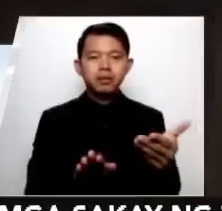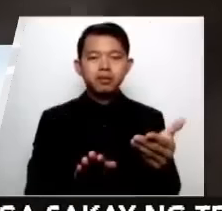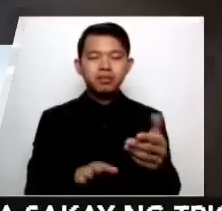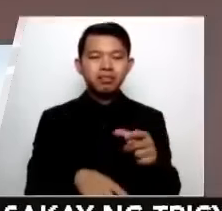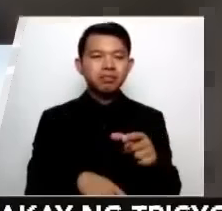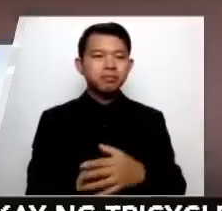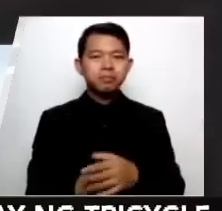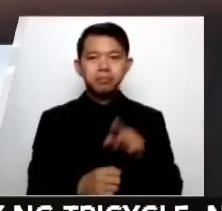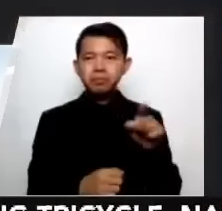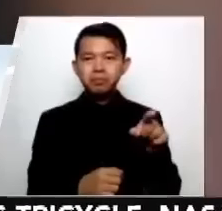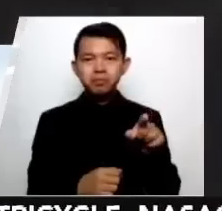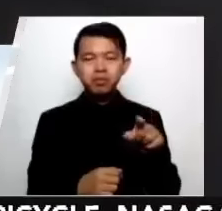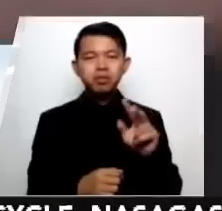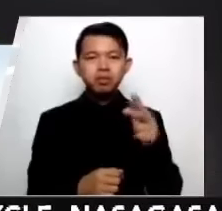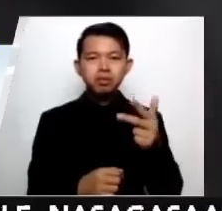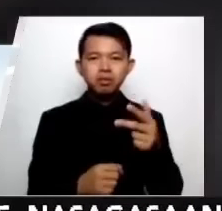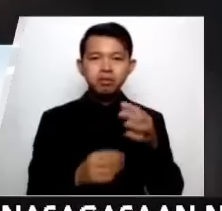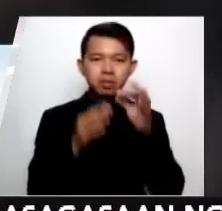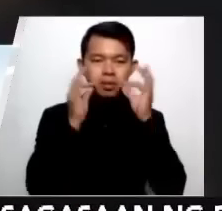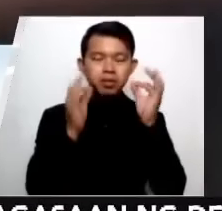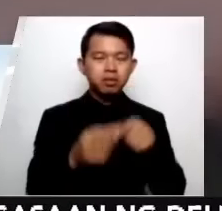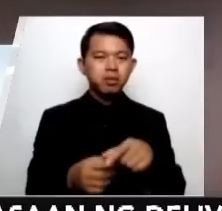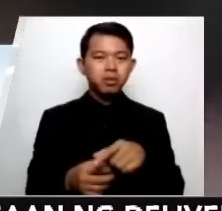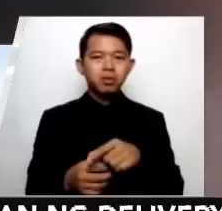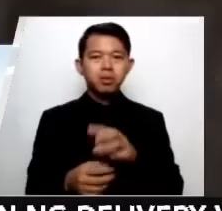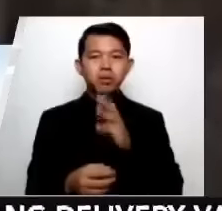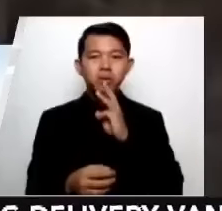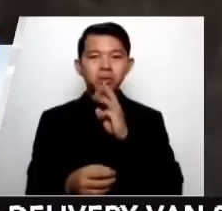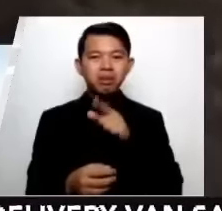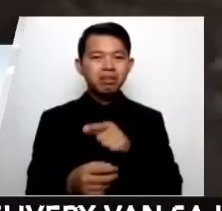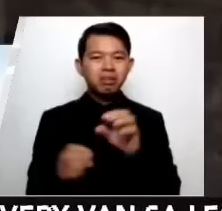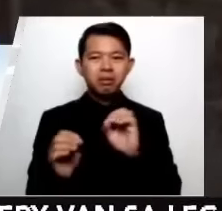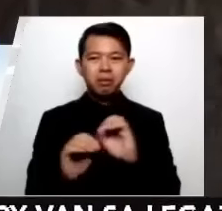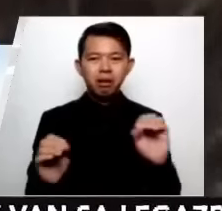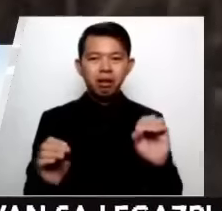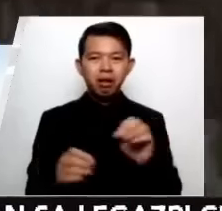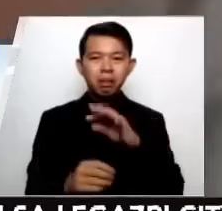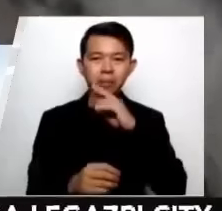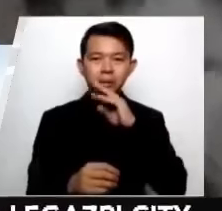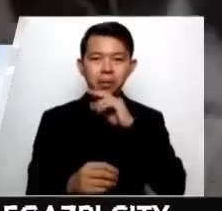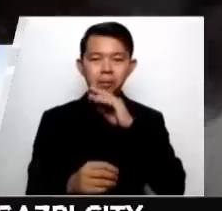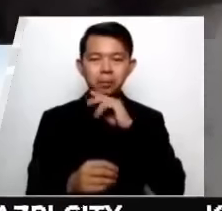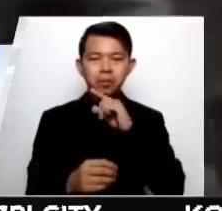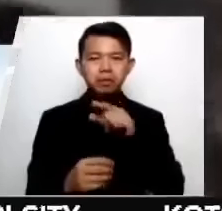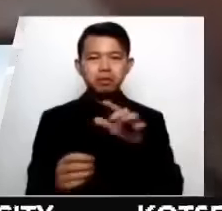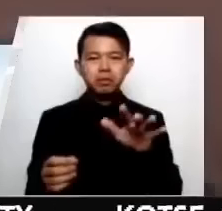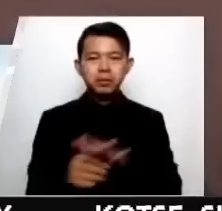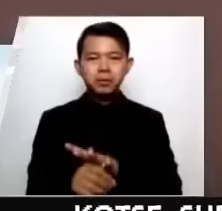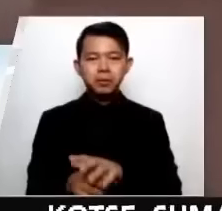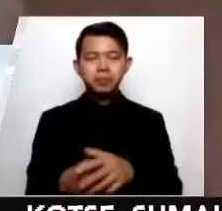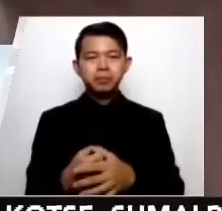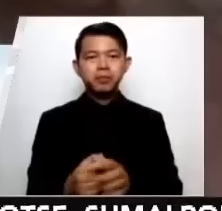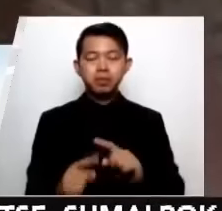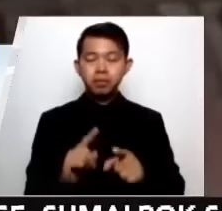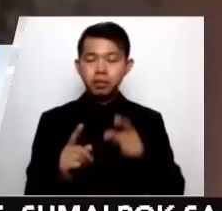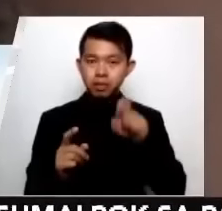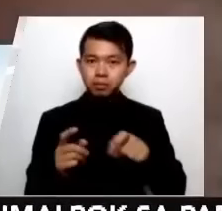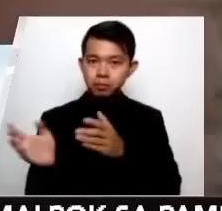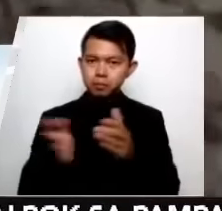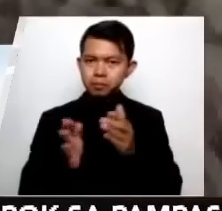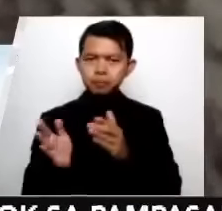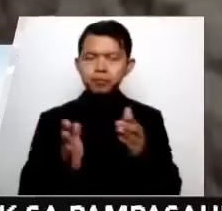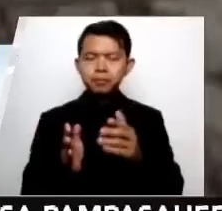Ang kanilang tubig ay punong-puno ng dumi. Ang pakay lang dapat ni Yvette noon, tumulong sa paghahanap ng nawawalang